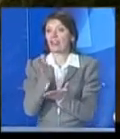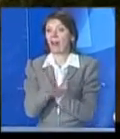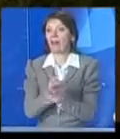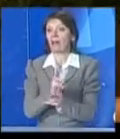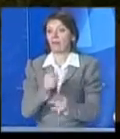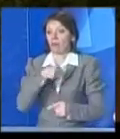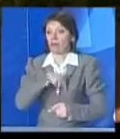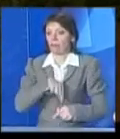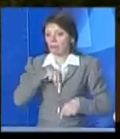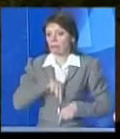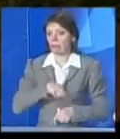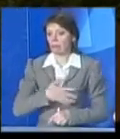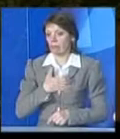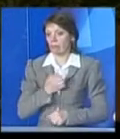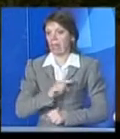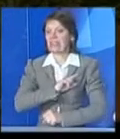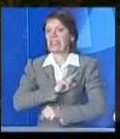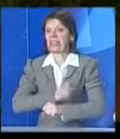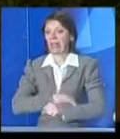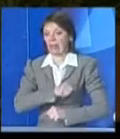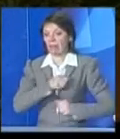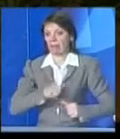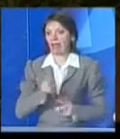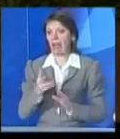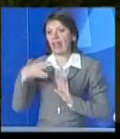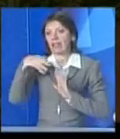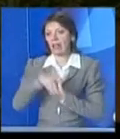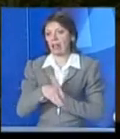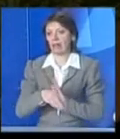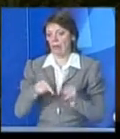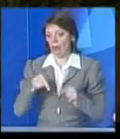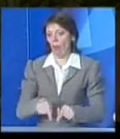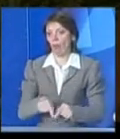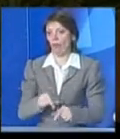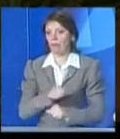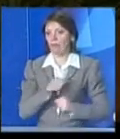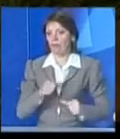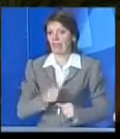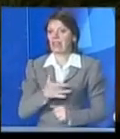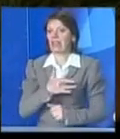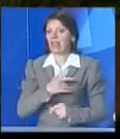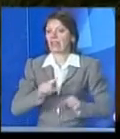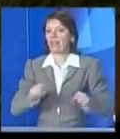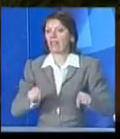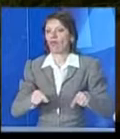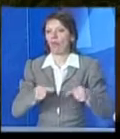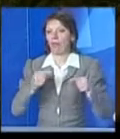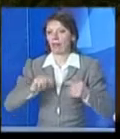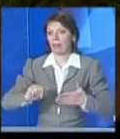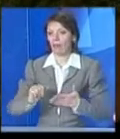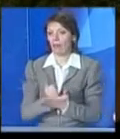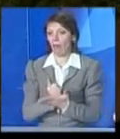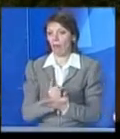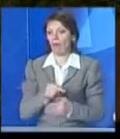сили, конкретно яка сила закладена в цьому реченні. І моє серце відновляється, і знову воно